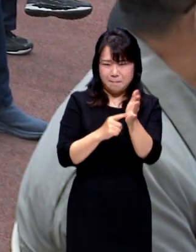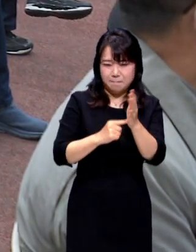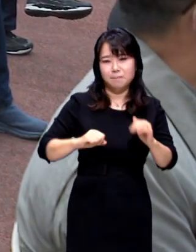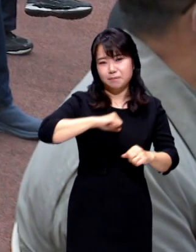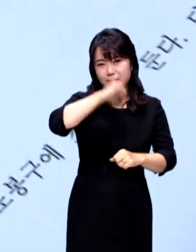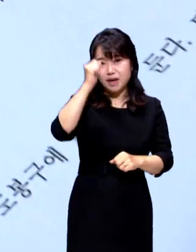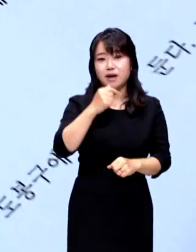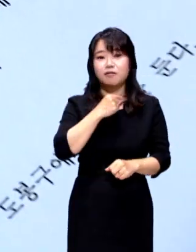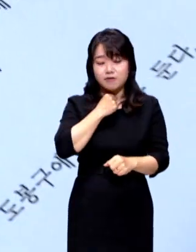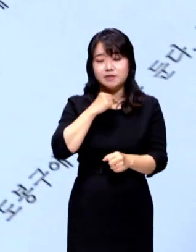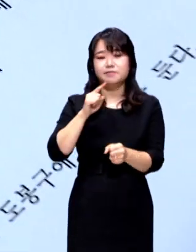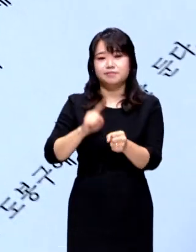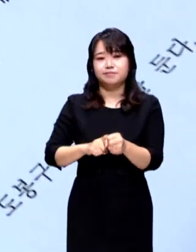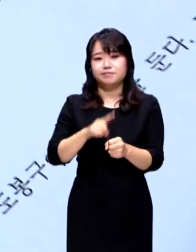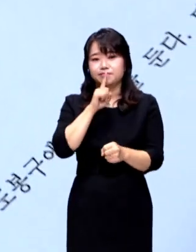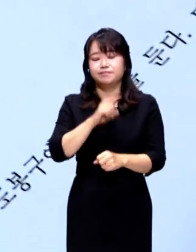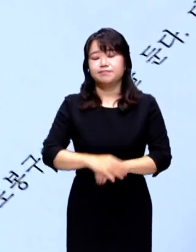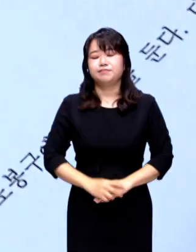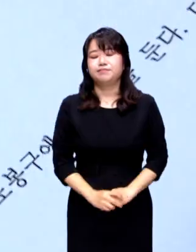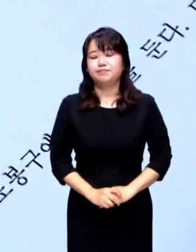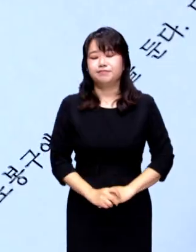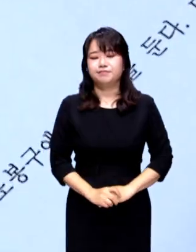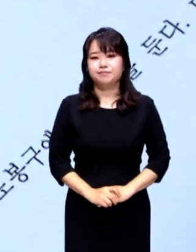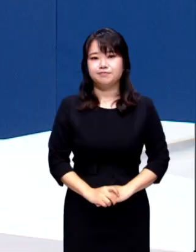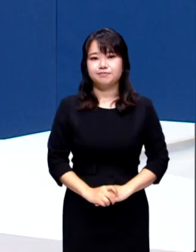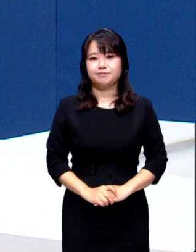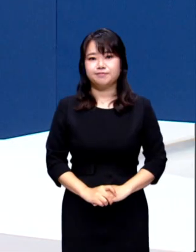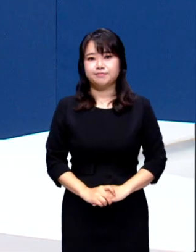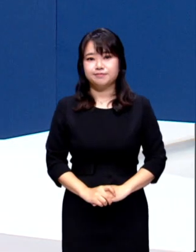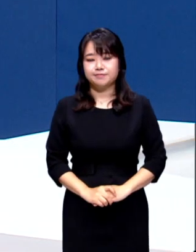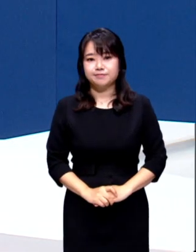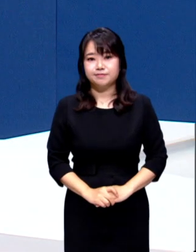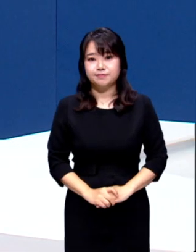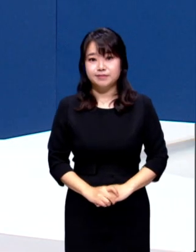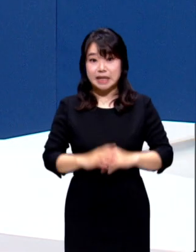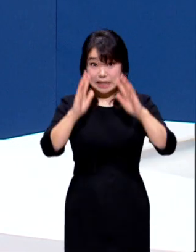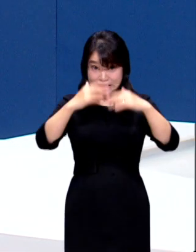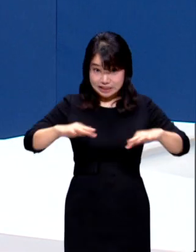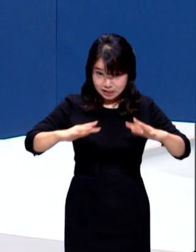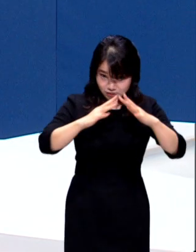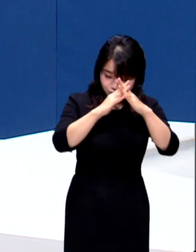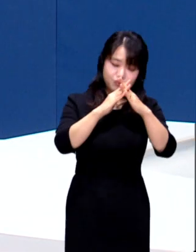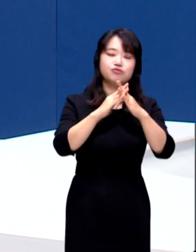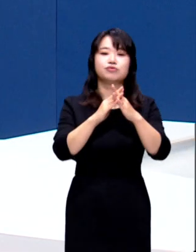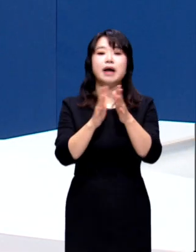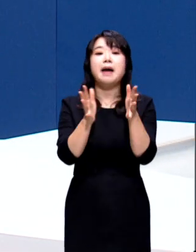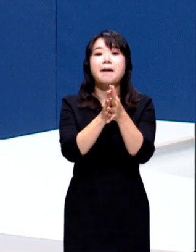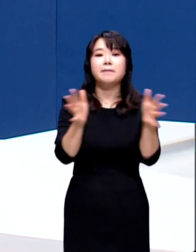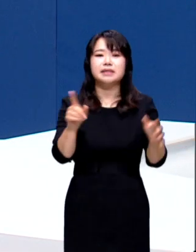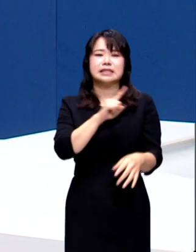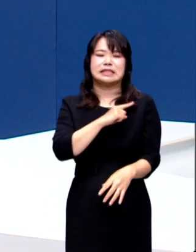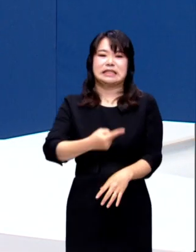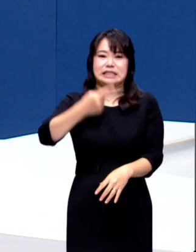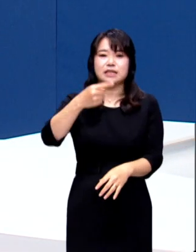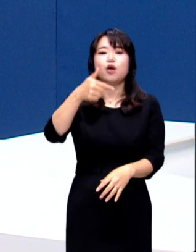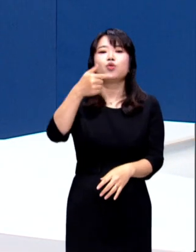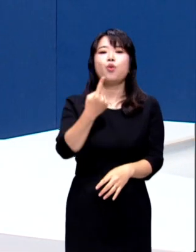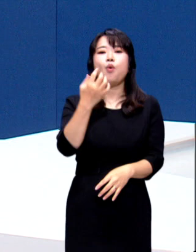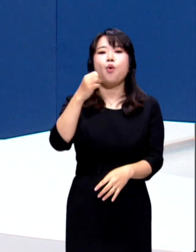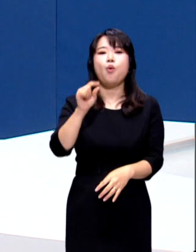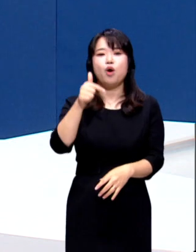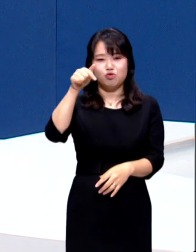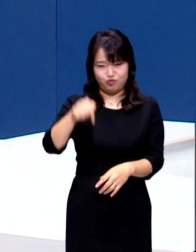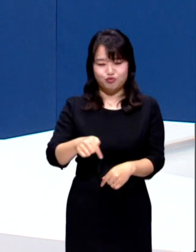계획입니다. BTV 뉴스 강혜진입니다. 네, 재건축 아파트가 가장 많은 노원구는 일찍이